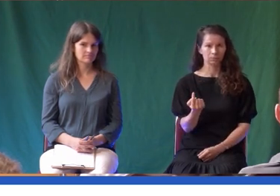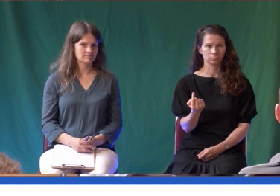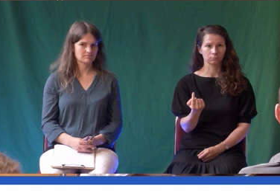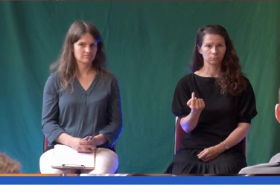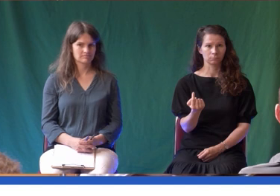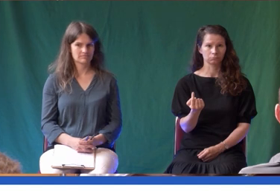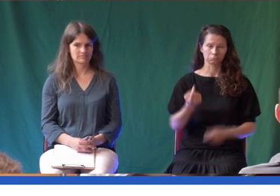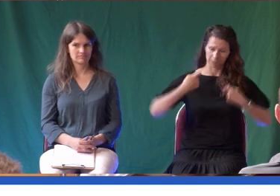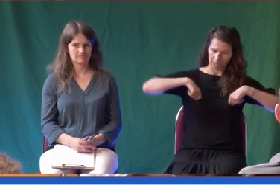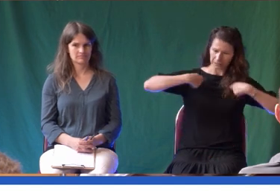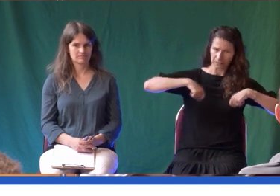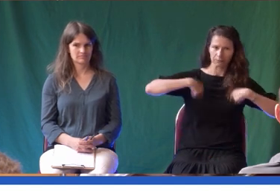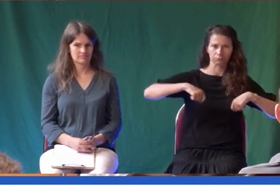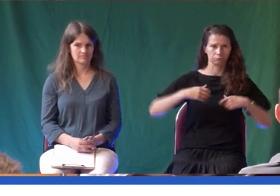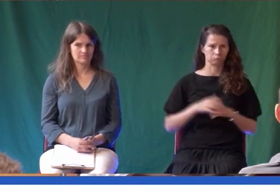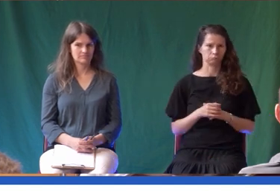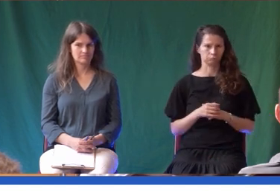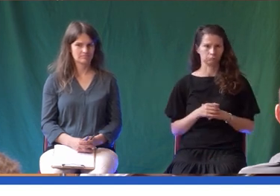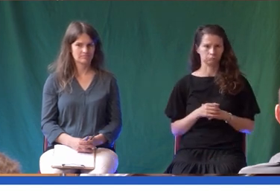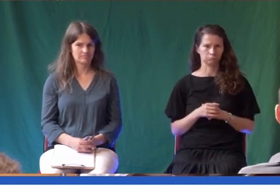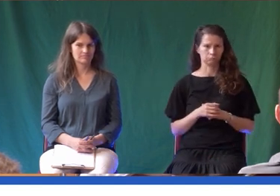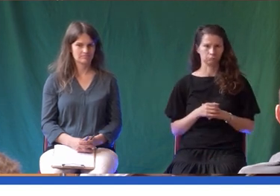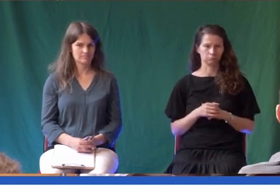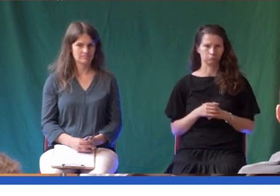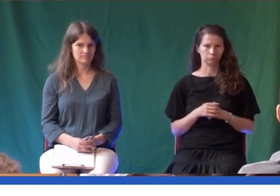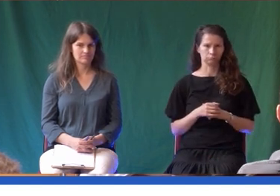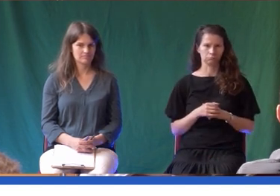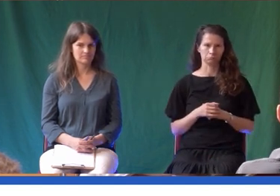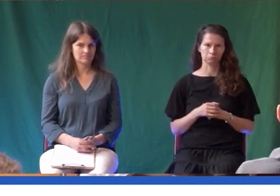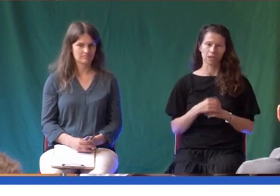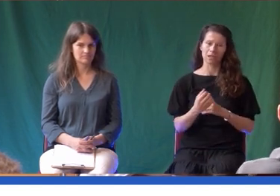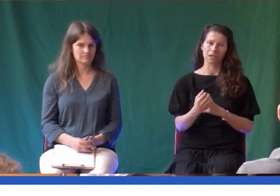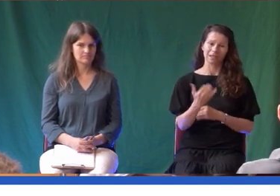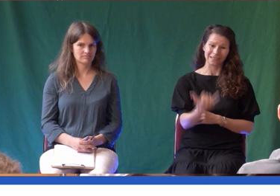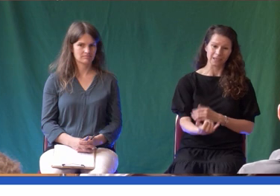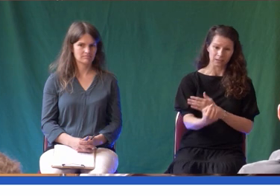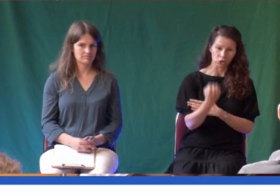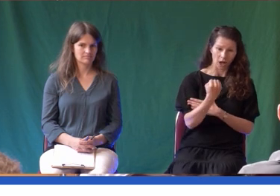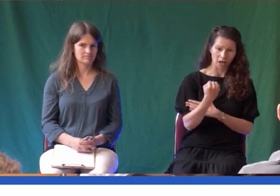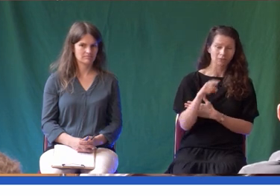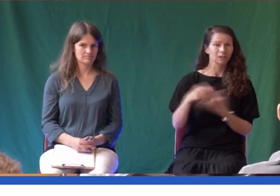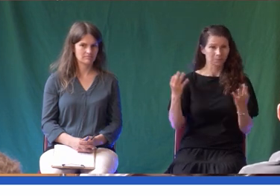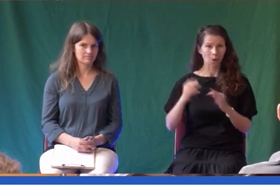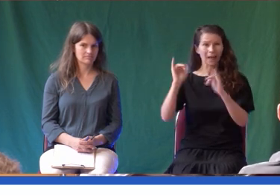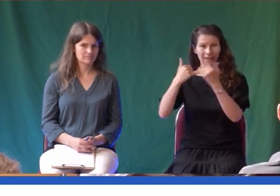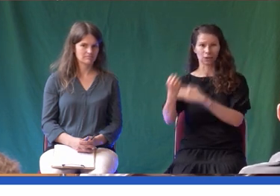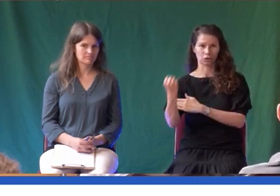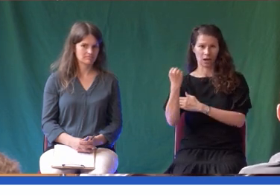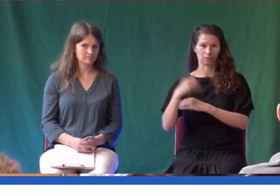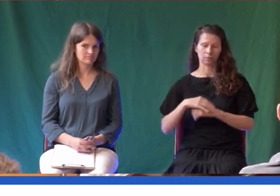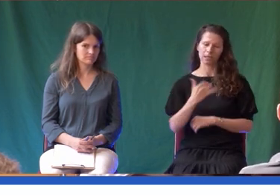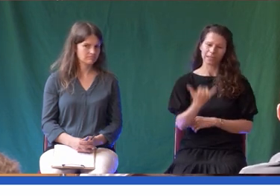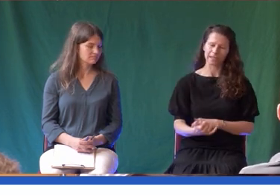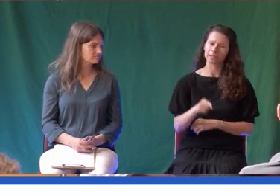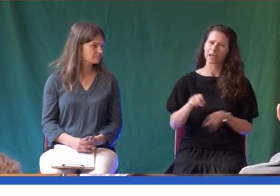was anziehen kann starke Kinder brauchen starke Eltern Kinder sind Schwämme